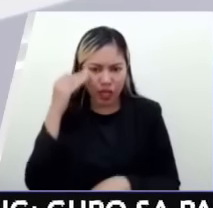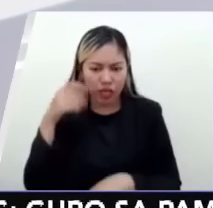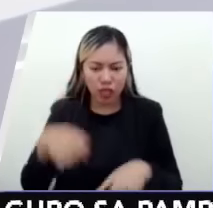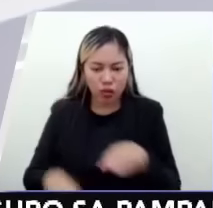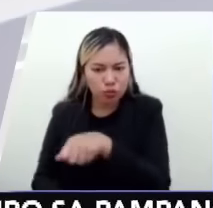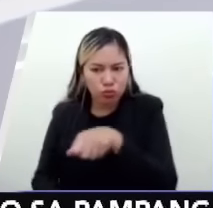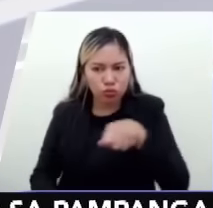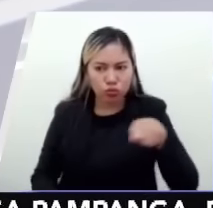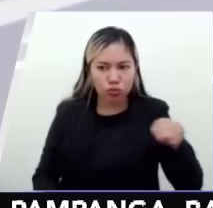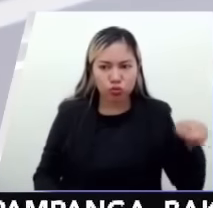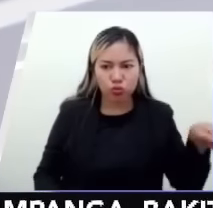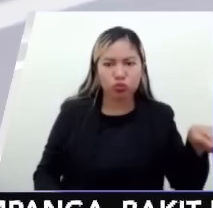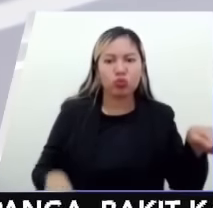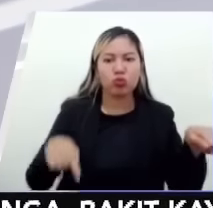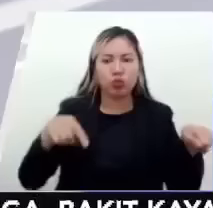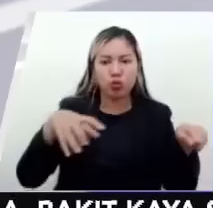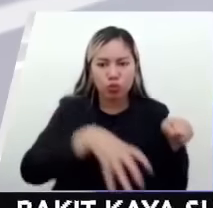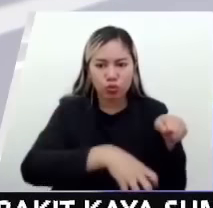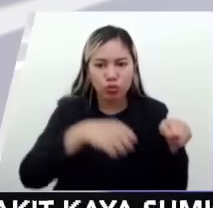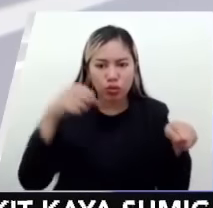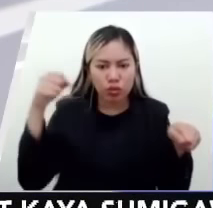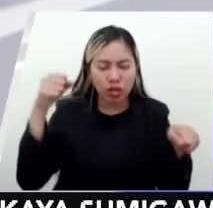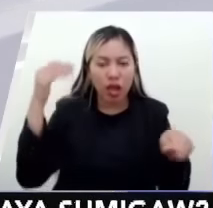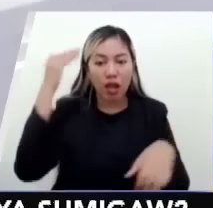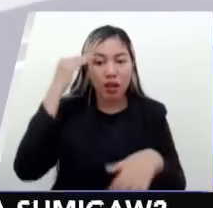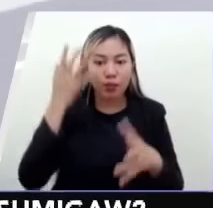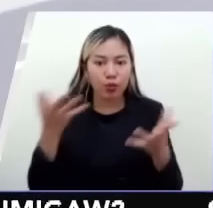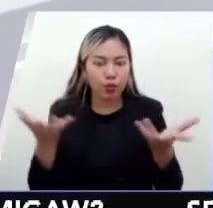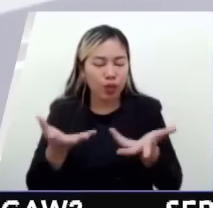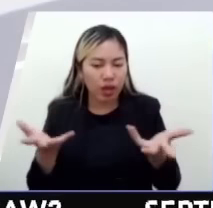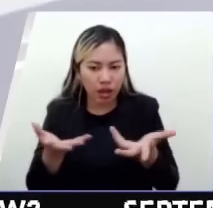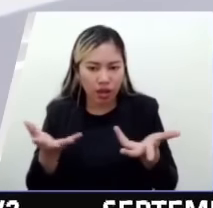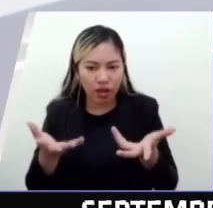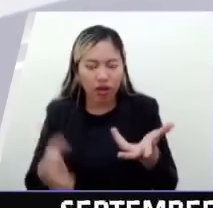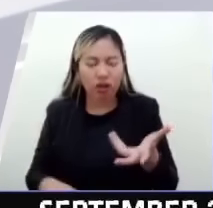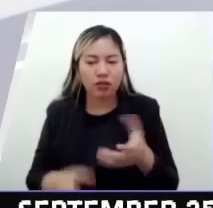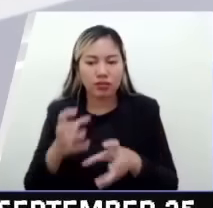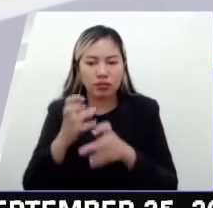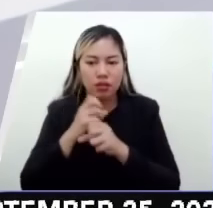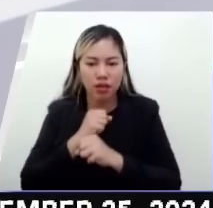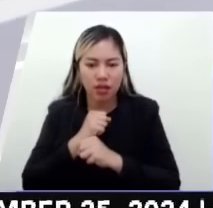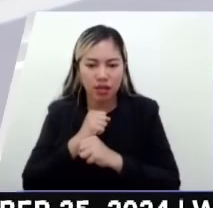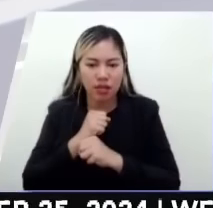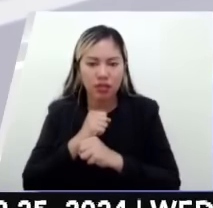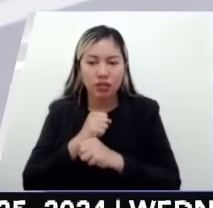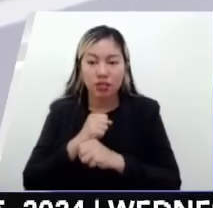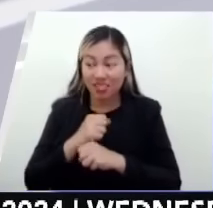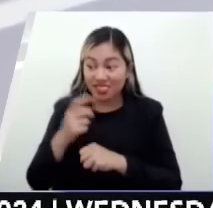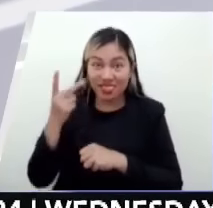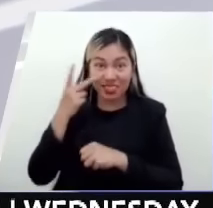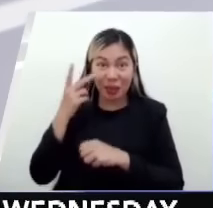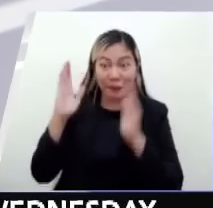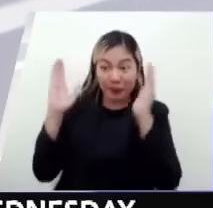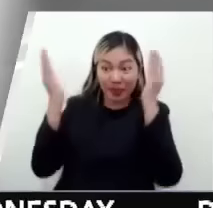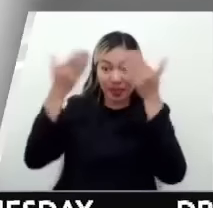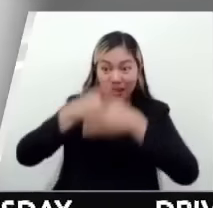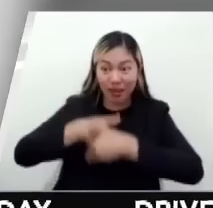nga display kay to think ngit-ngit ba yan ulit ang stanti kay ang nagsiga ato yung sikatura ang siga sa CCTV